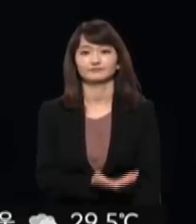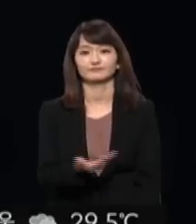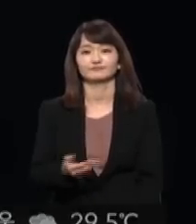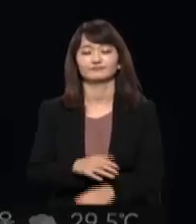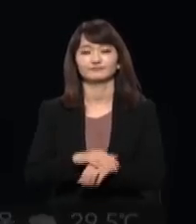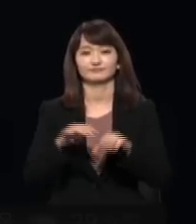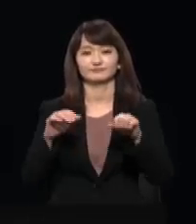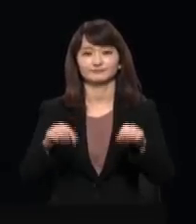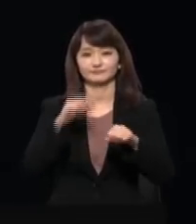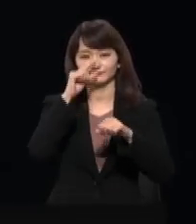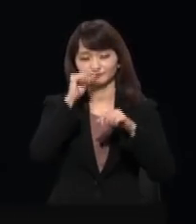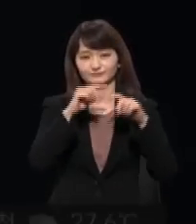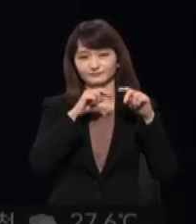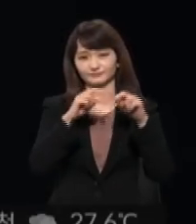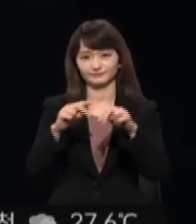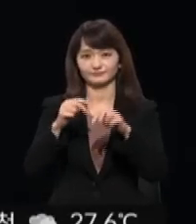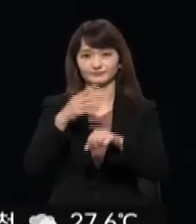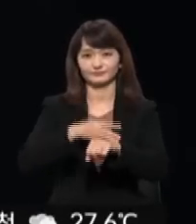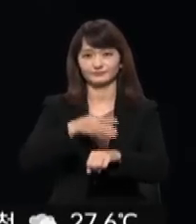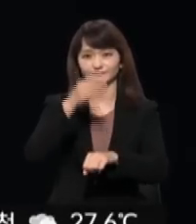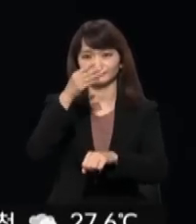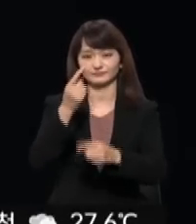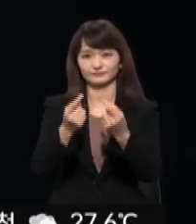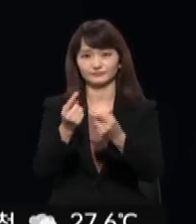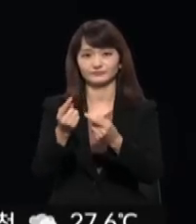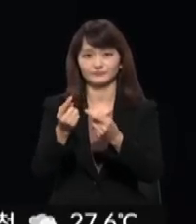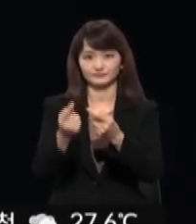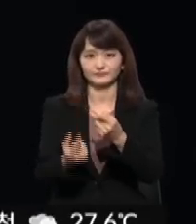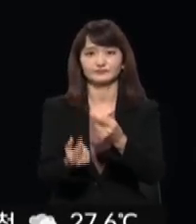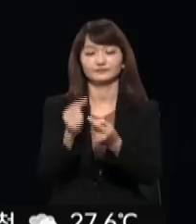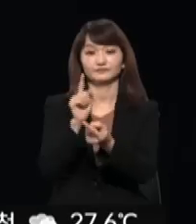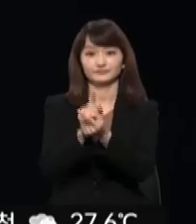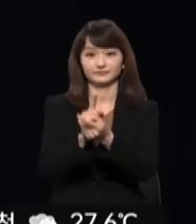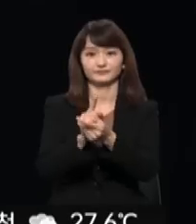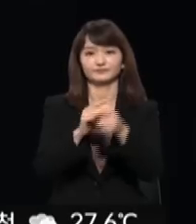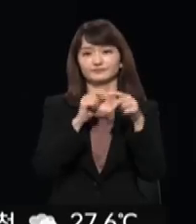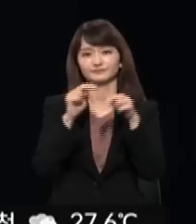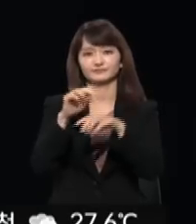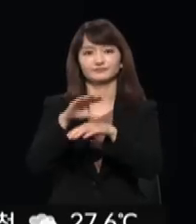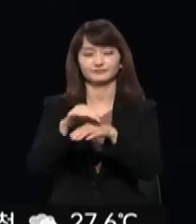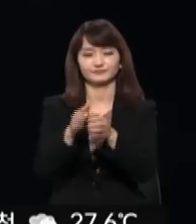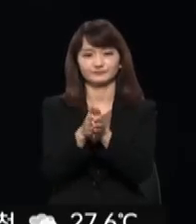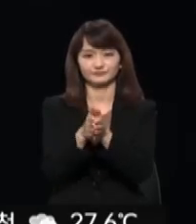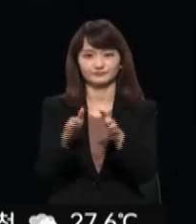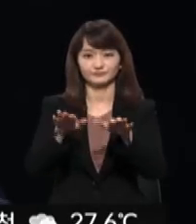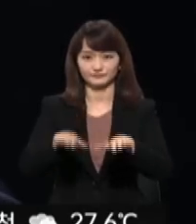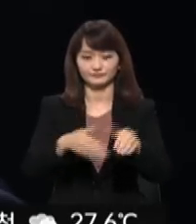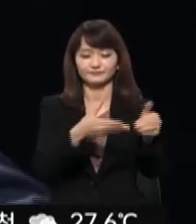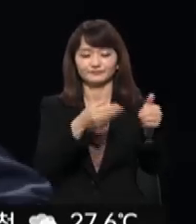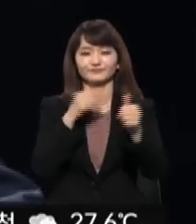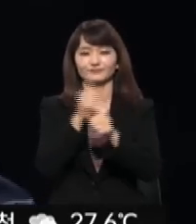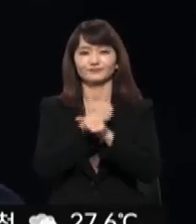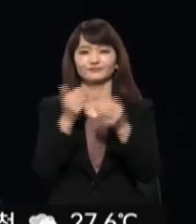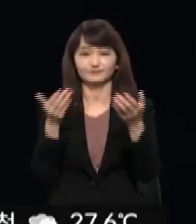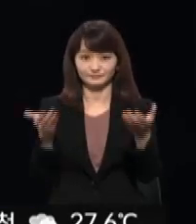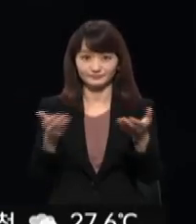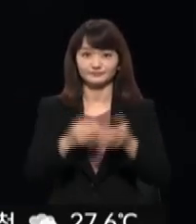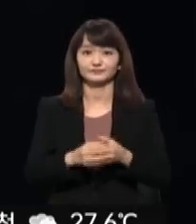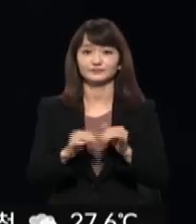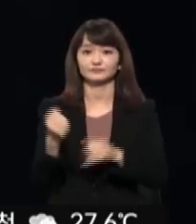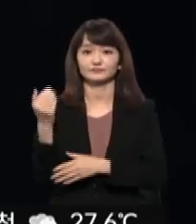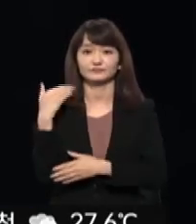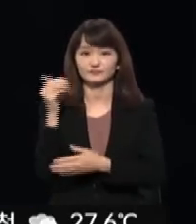시청자 여러분 안녕하십니까 날 선택트 메시보다 조금 일찍 만나는 썰전 라이브 시작합니다 먼저 오늘 패널 소개하겠습니다